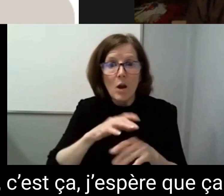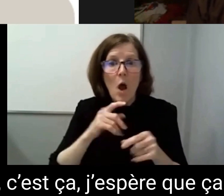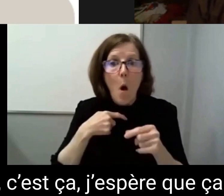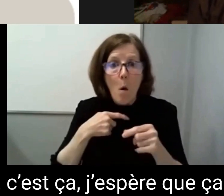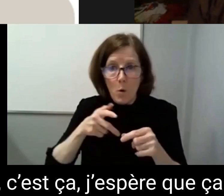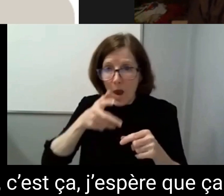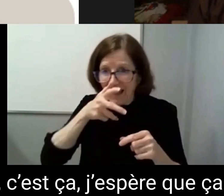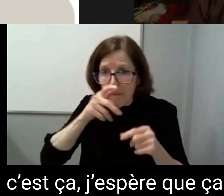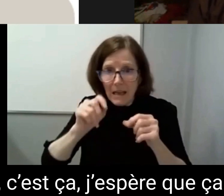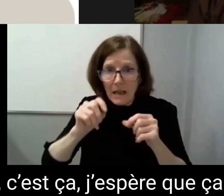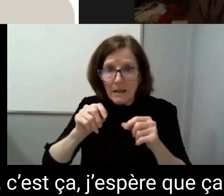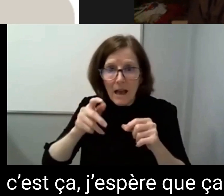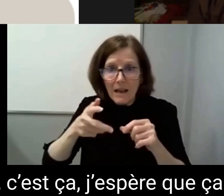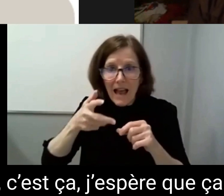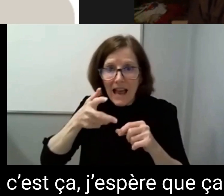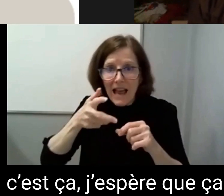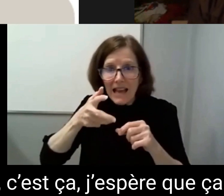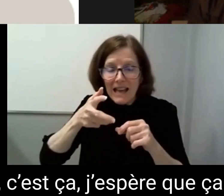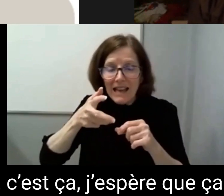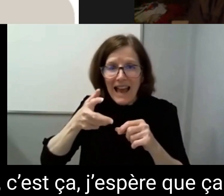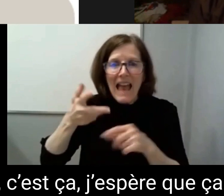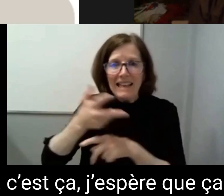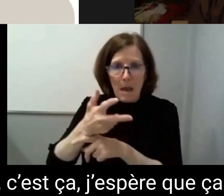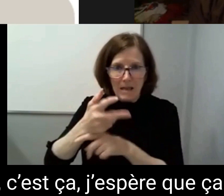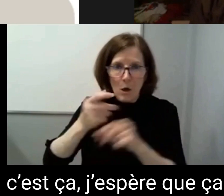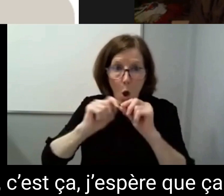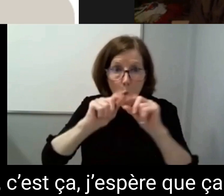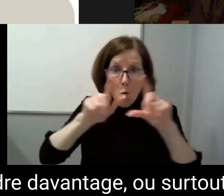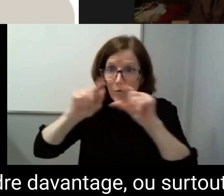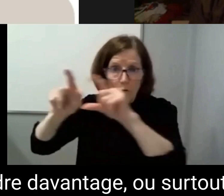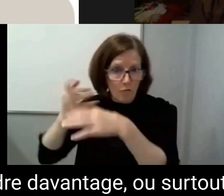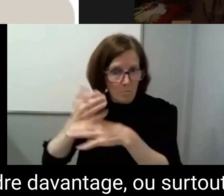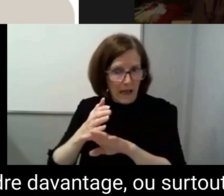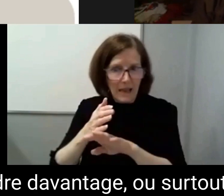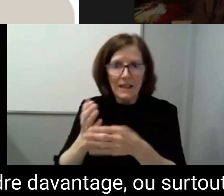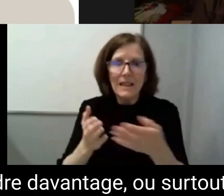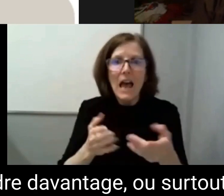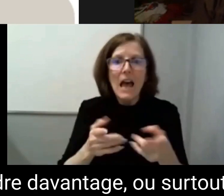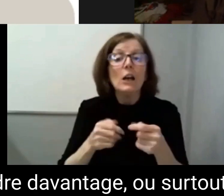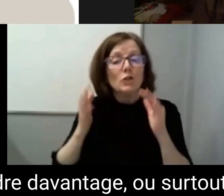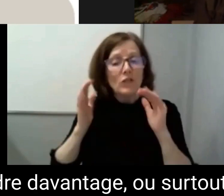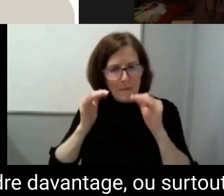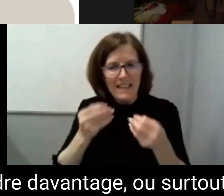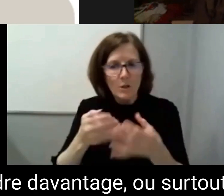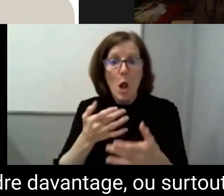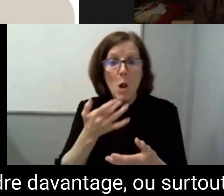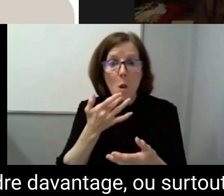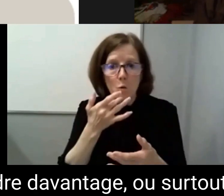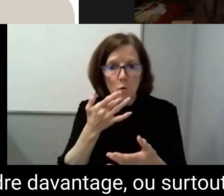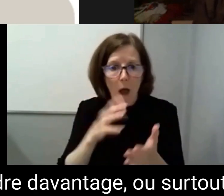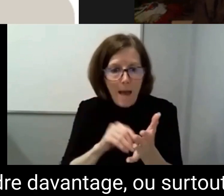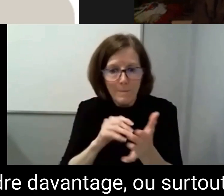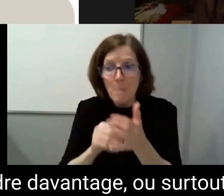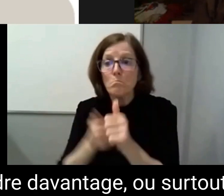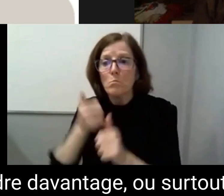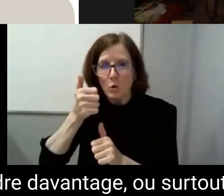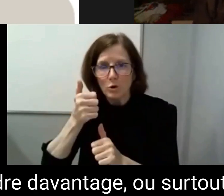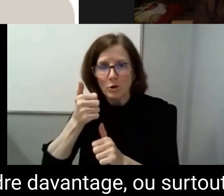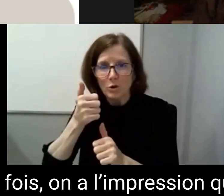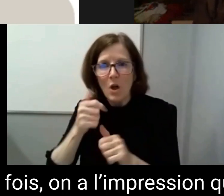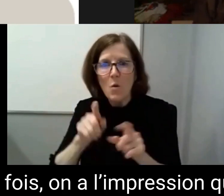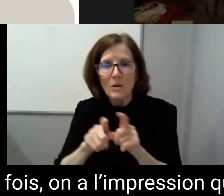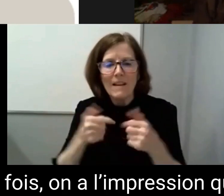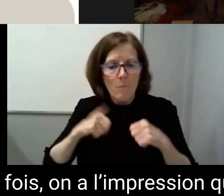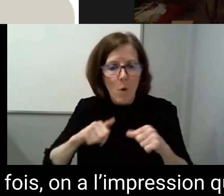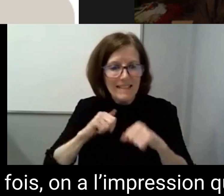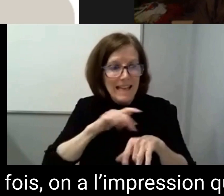caméras. Mais c'est ça, j'espère que ça vous a donné envie d'en apprendre davantage ou surtout envie d'essayer. Parce